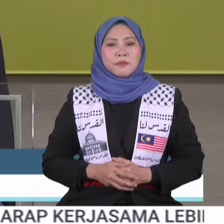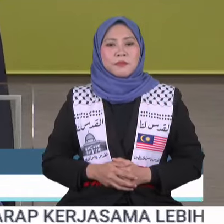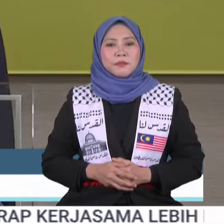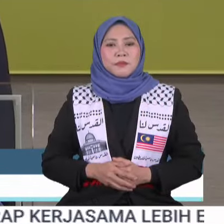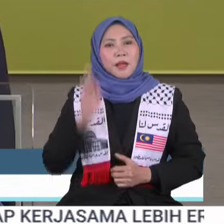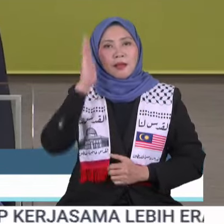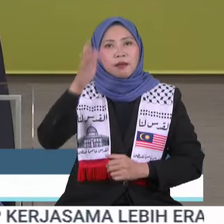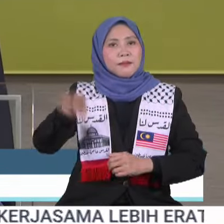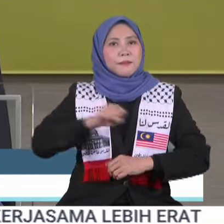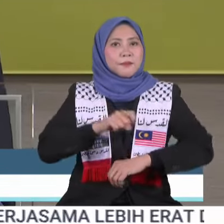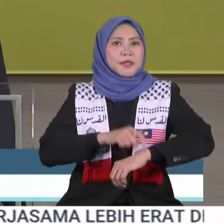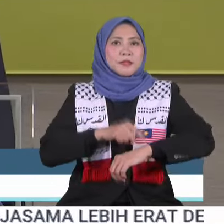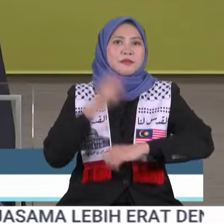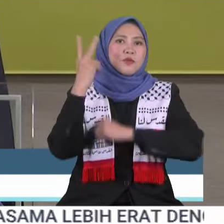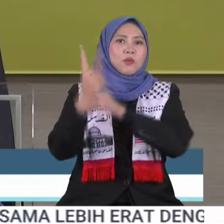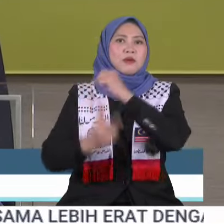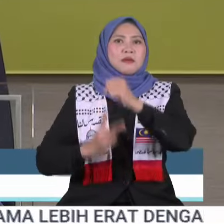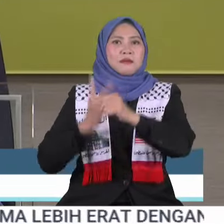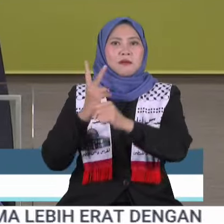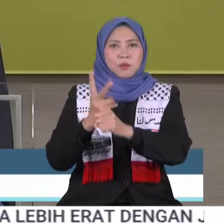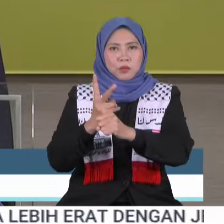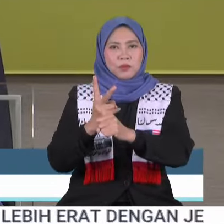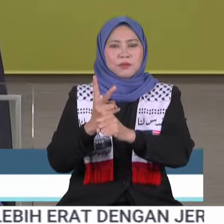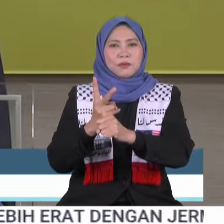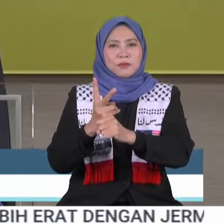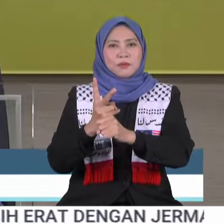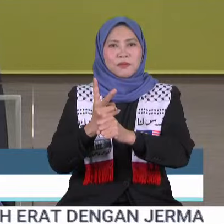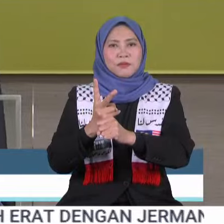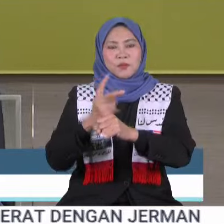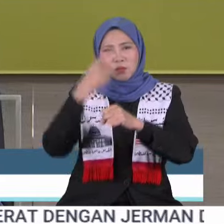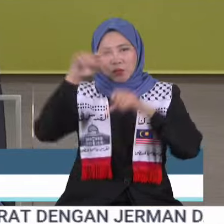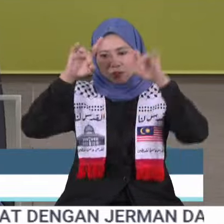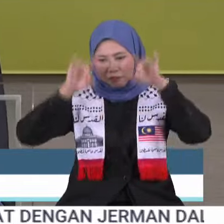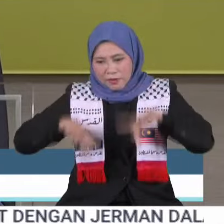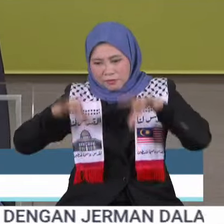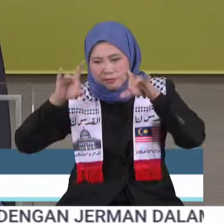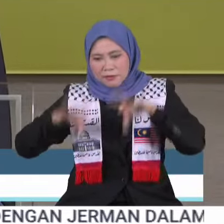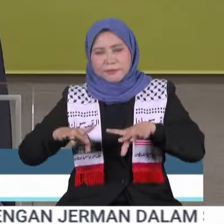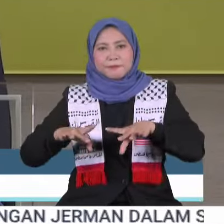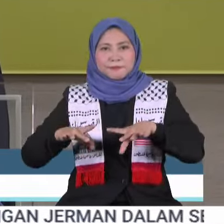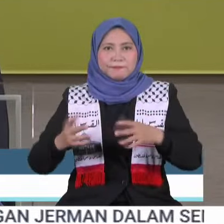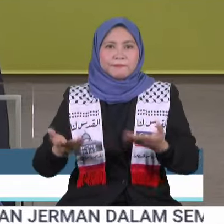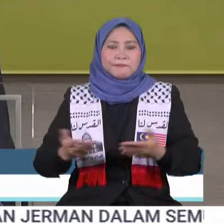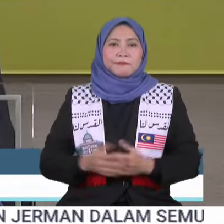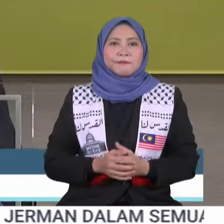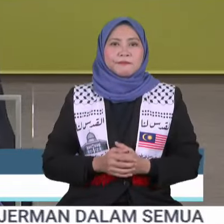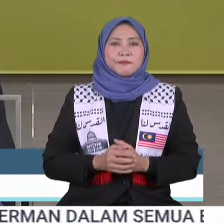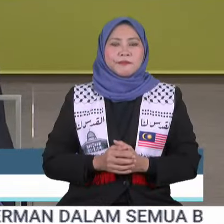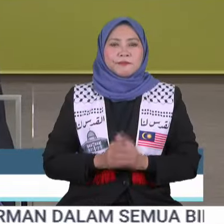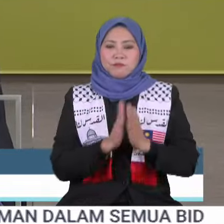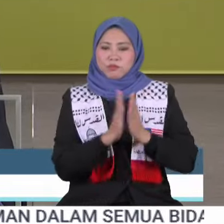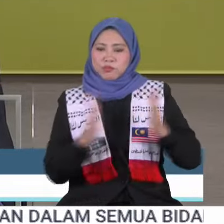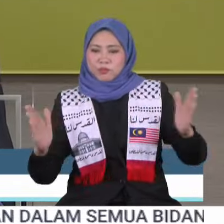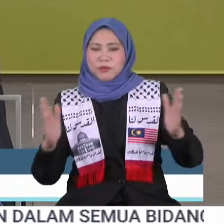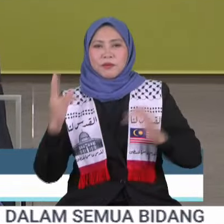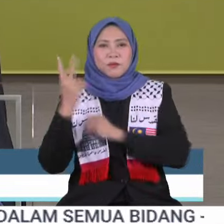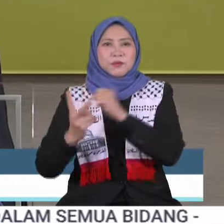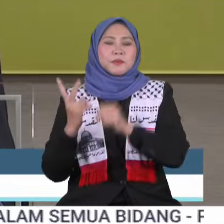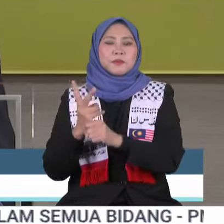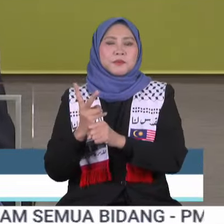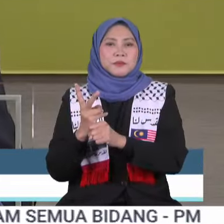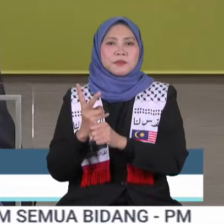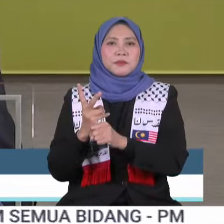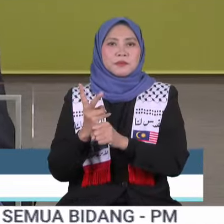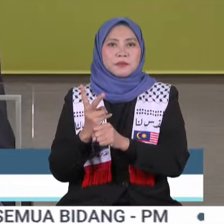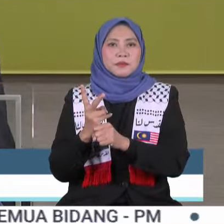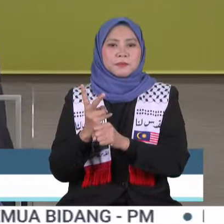daripada du tahun untuk buat TR du tahun sebab itulah kita kata bila semua